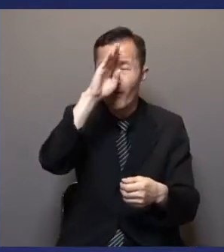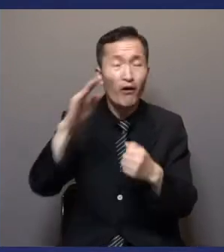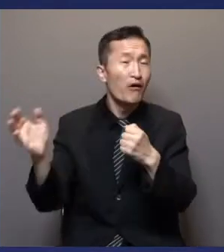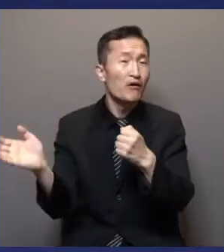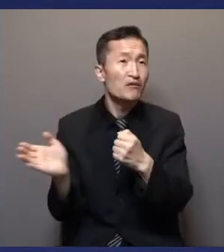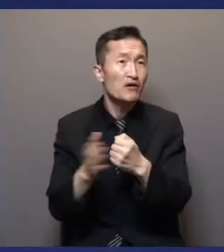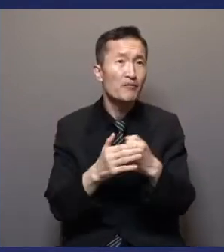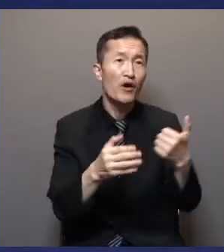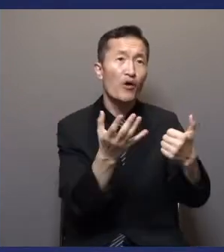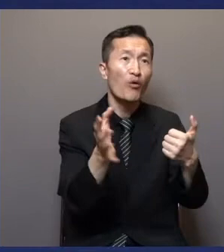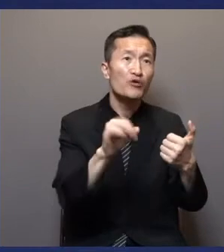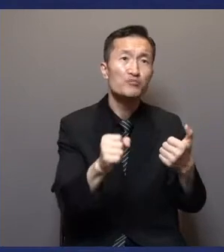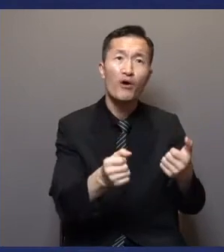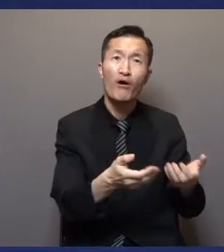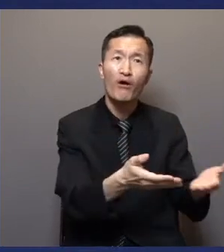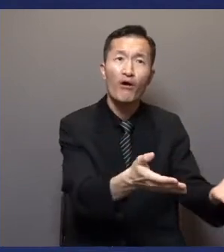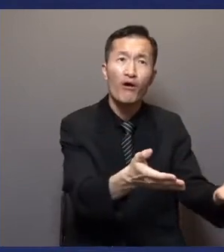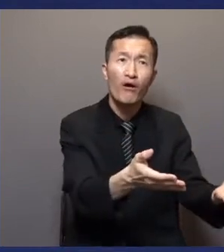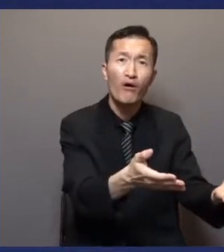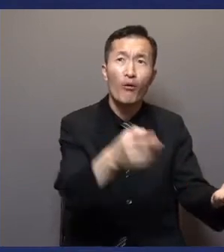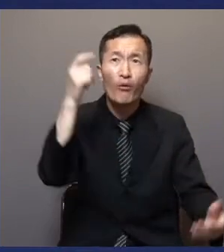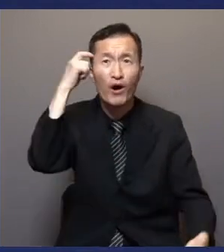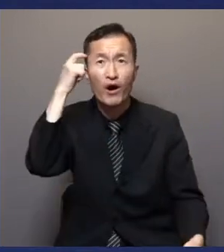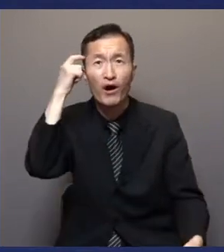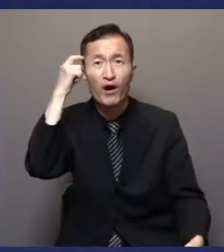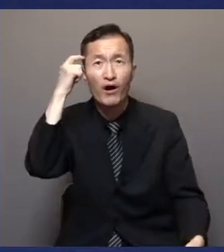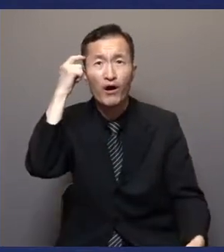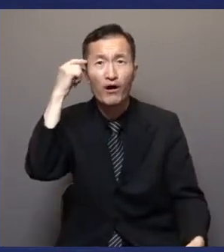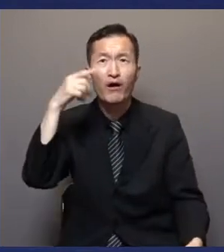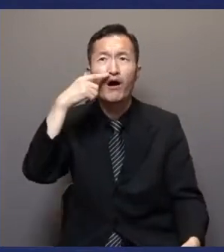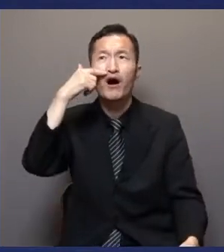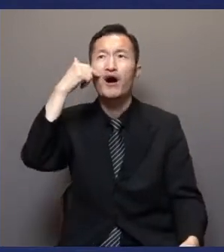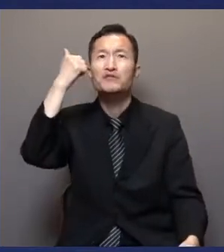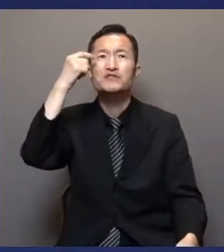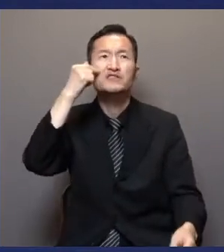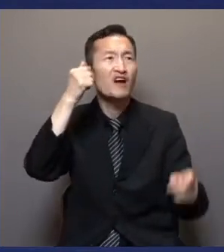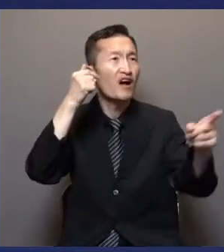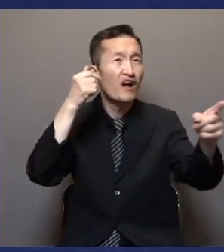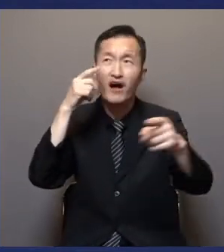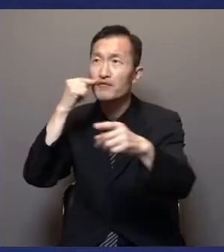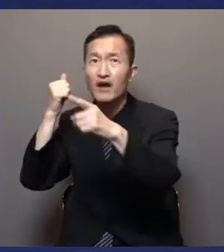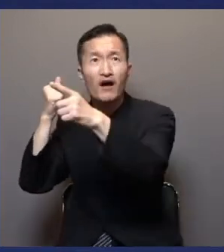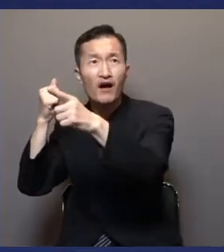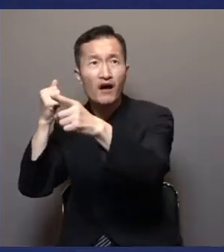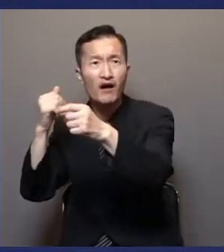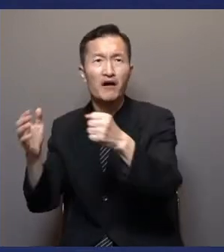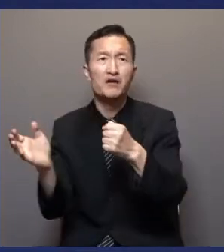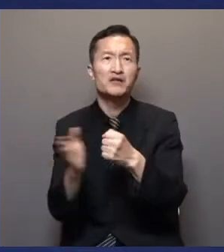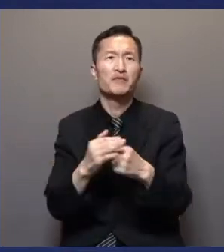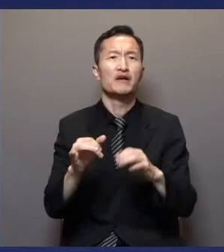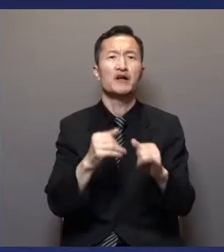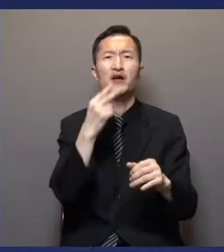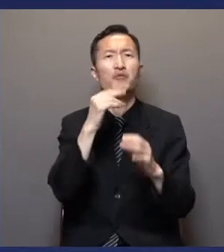병명으로 가지고 받아야 합니까? 아버지가 누군지에 따라서 사람의 목숨값이 달라집니까?